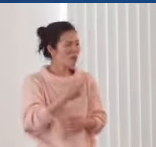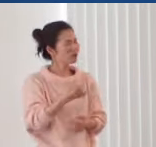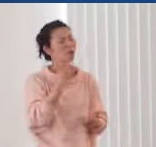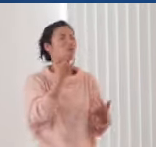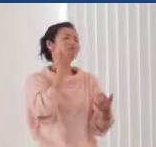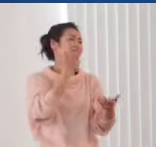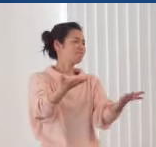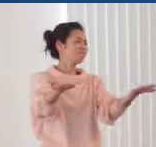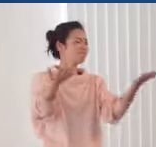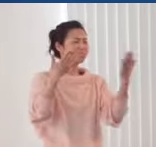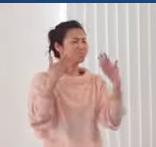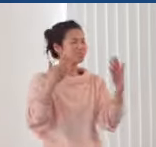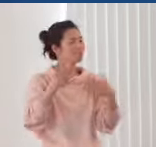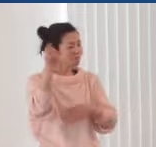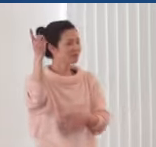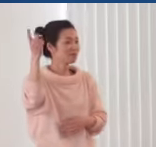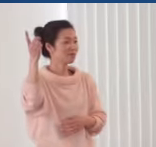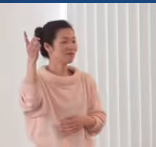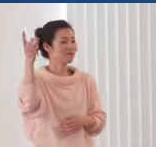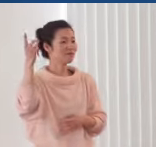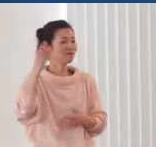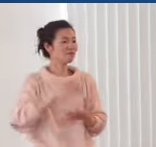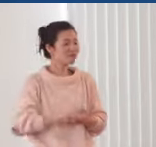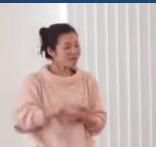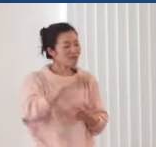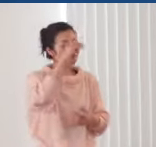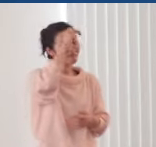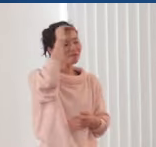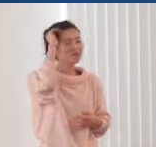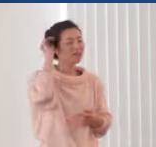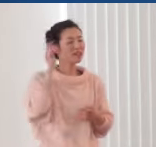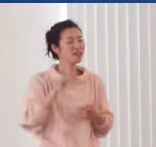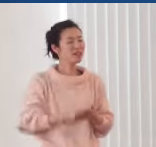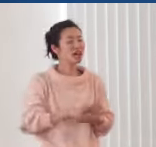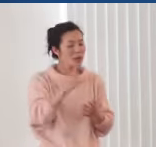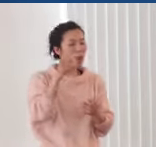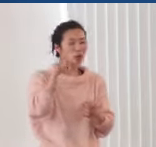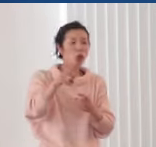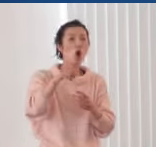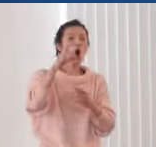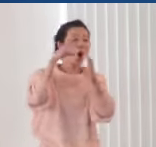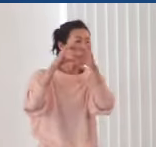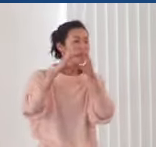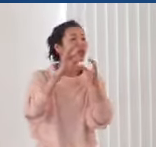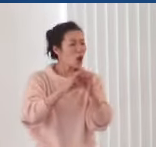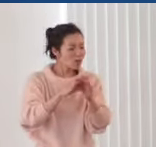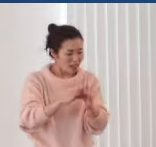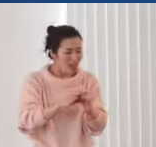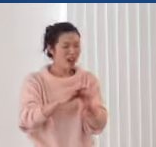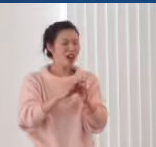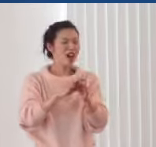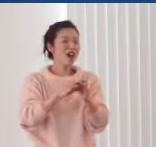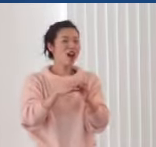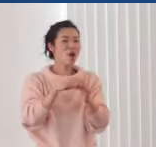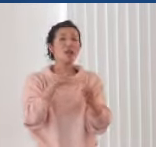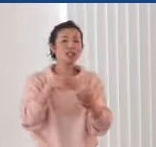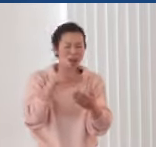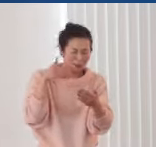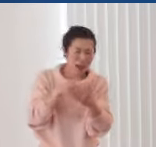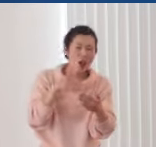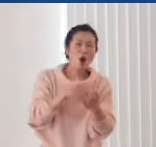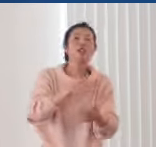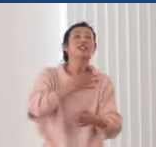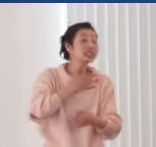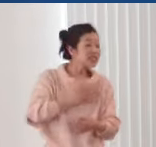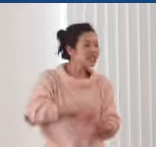神が働いておられるんだと信じて、それを受け入れることですよね。それが私たちに与えられている